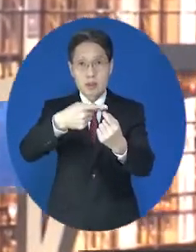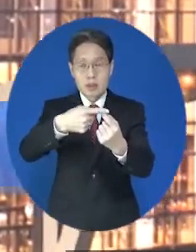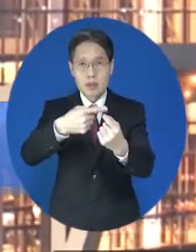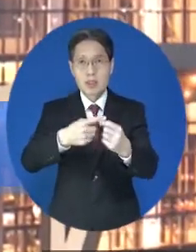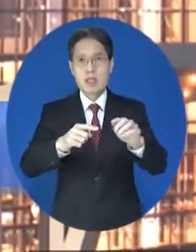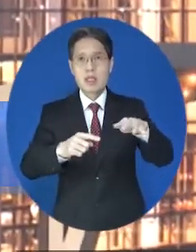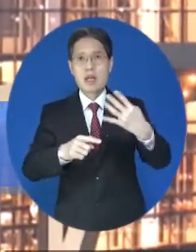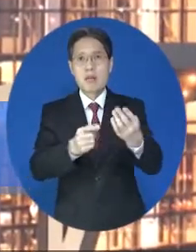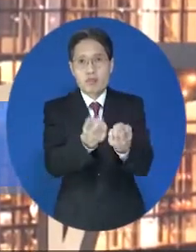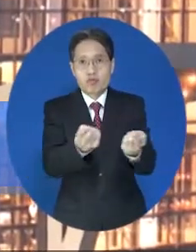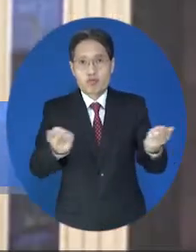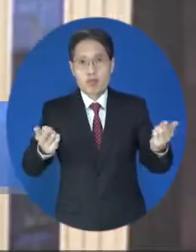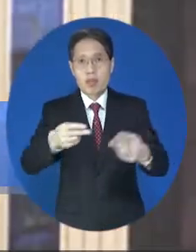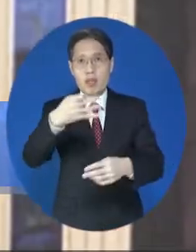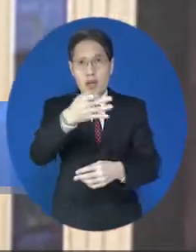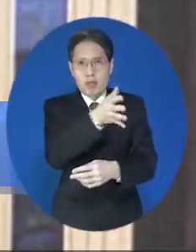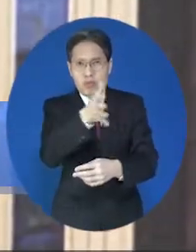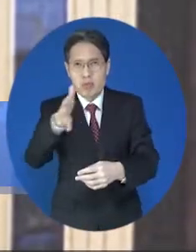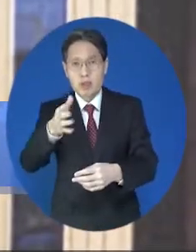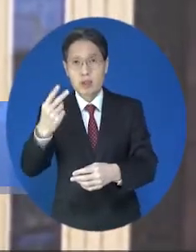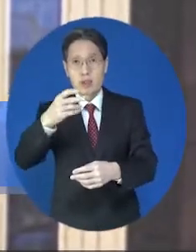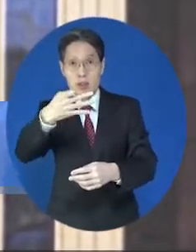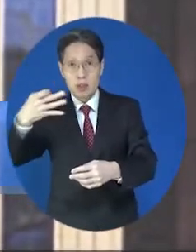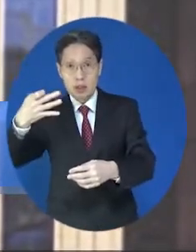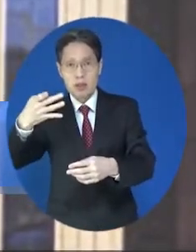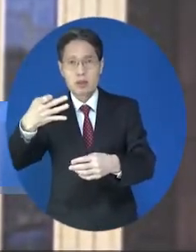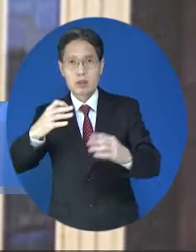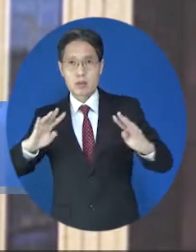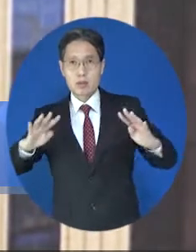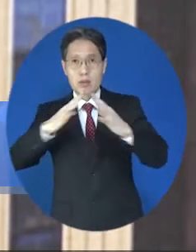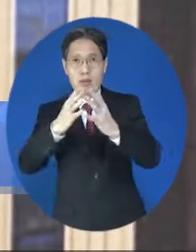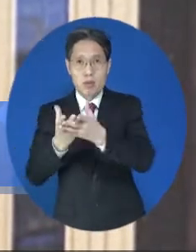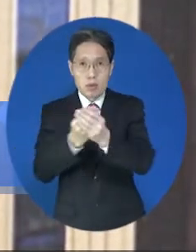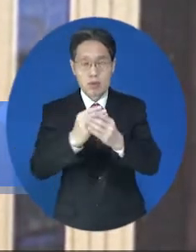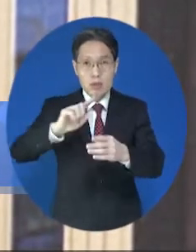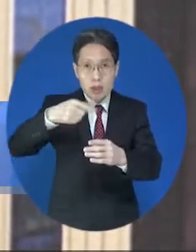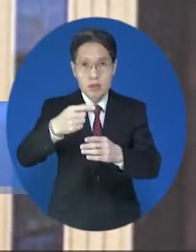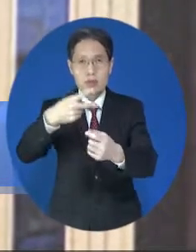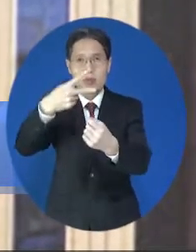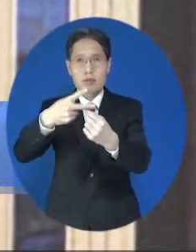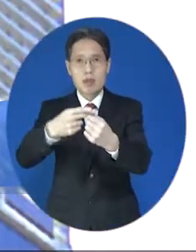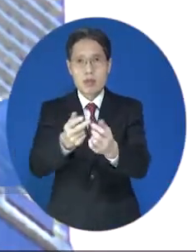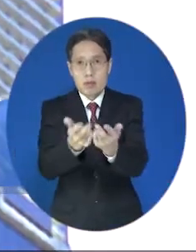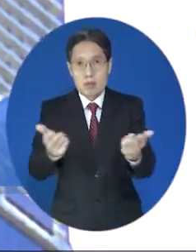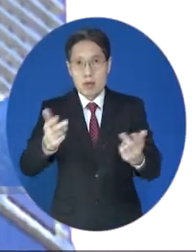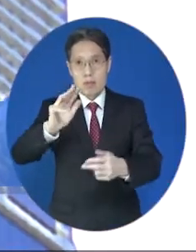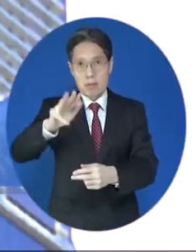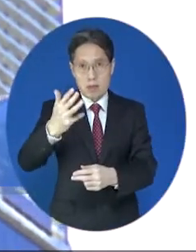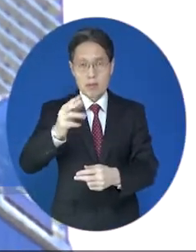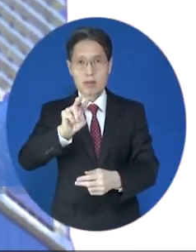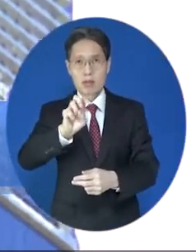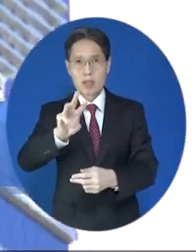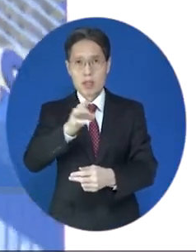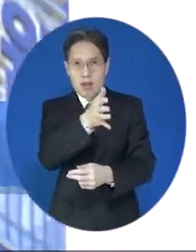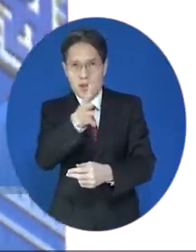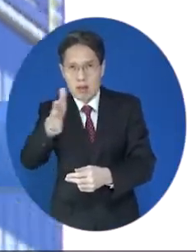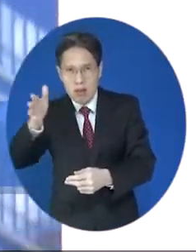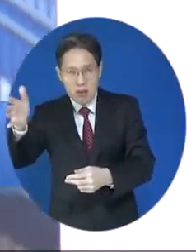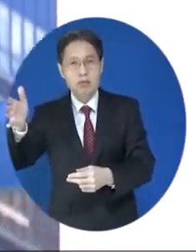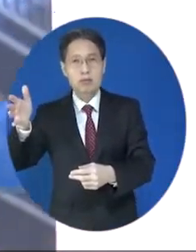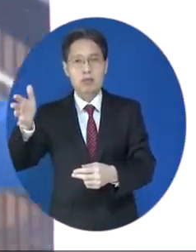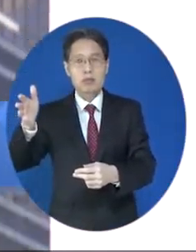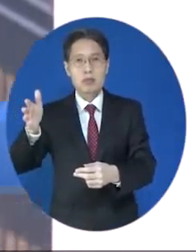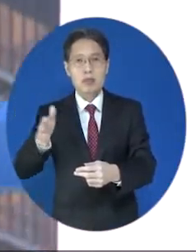14개 과로 출발하고 2014년 준공 이후 2차 800 병상 23개 과 이상의 진료과목을